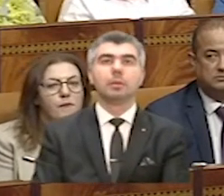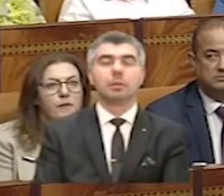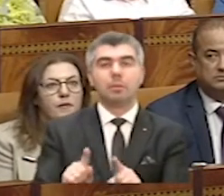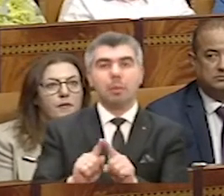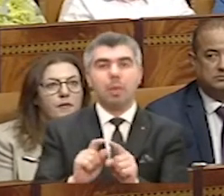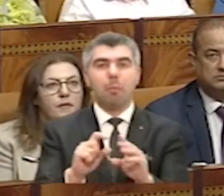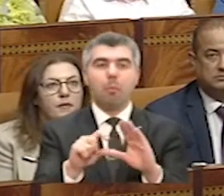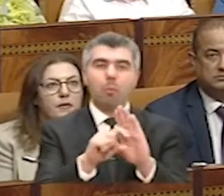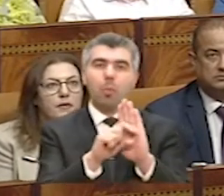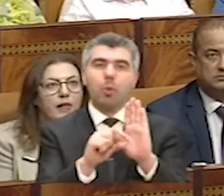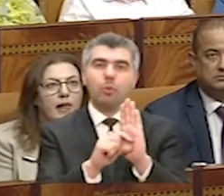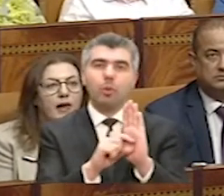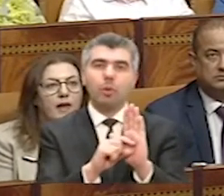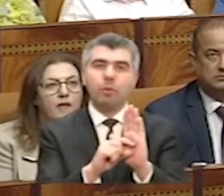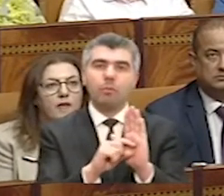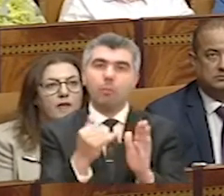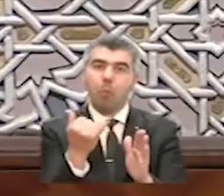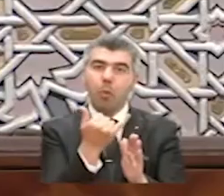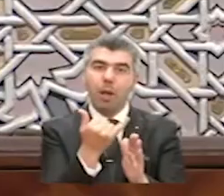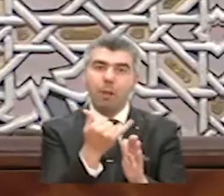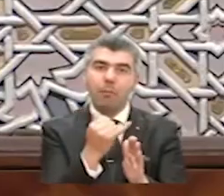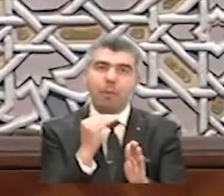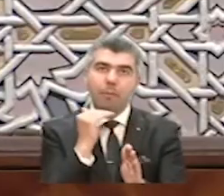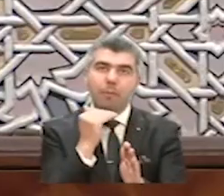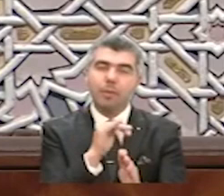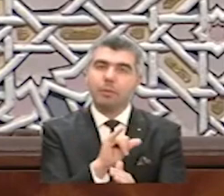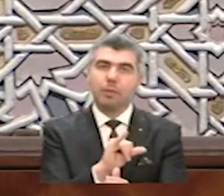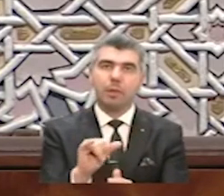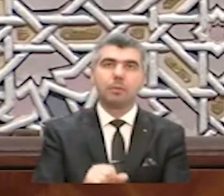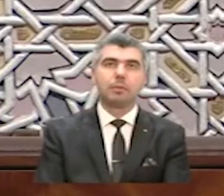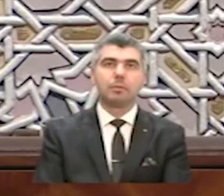موضوع طارئ. اليوم كنشوف